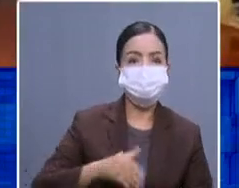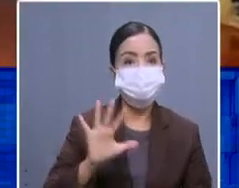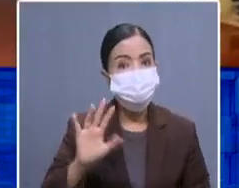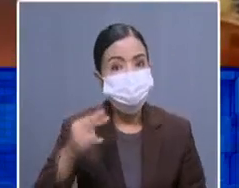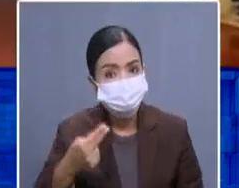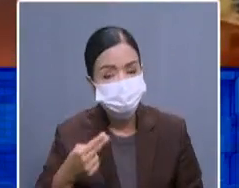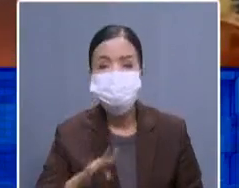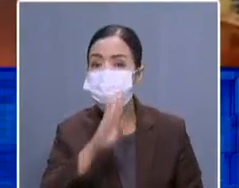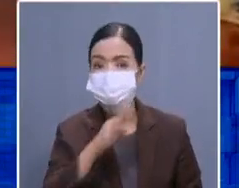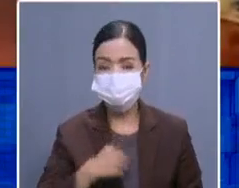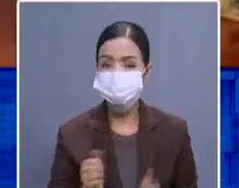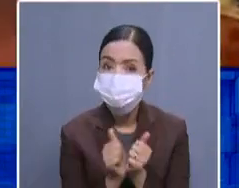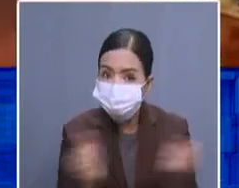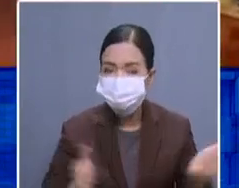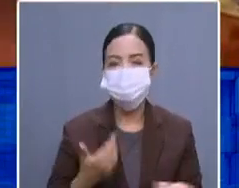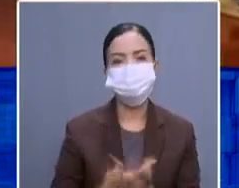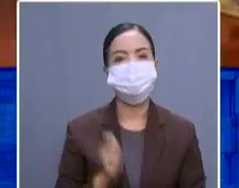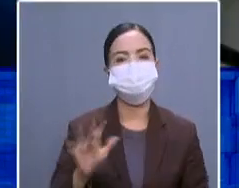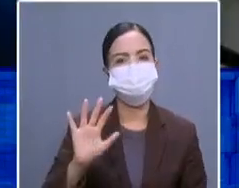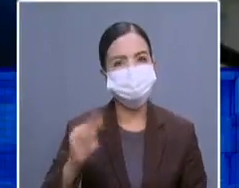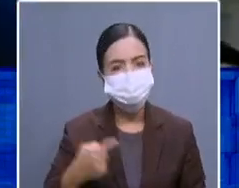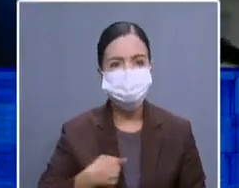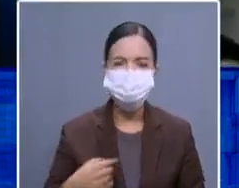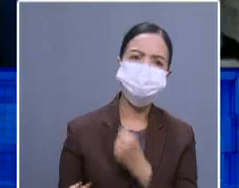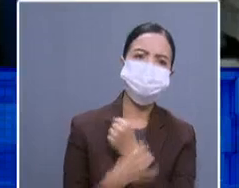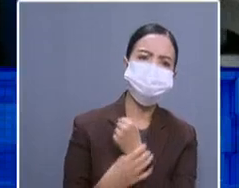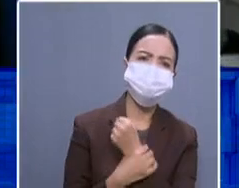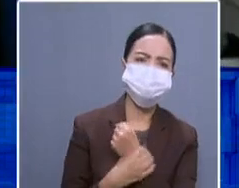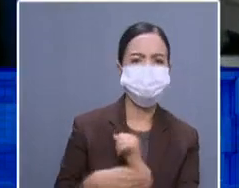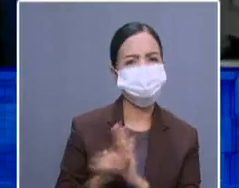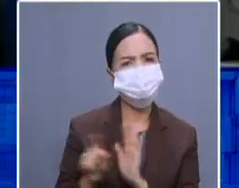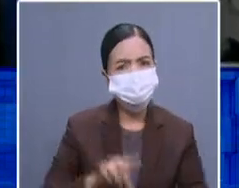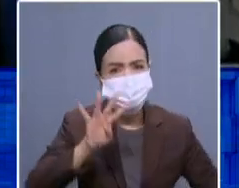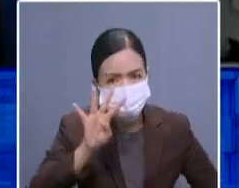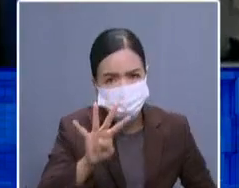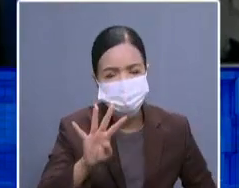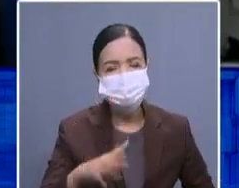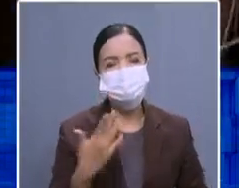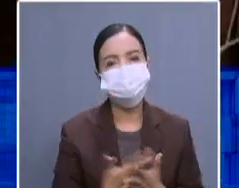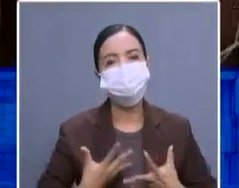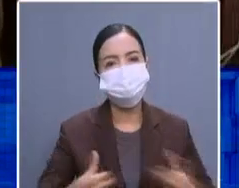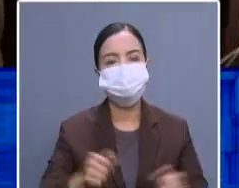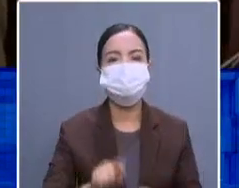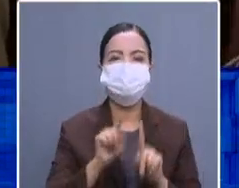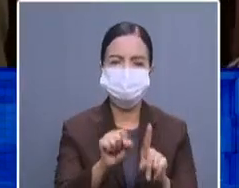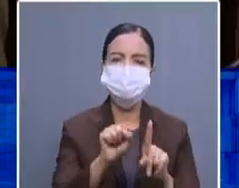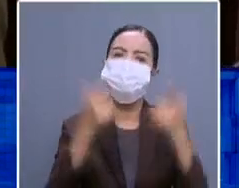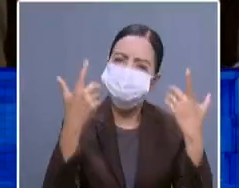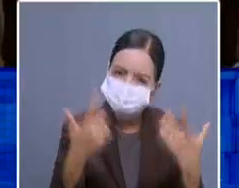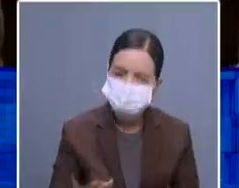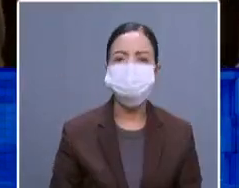กับการปล่อยตัวโดยถูกกระทำมาแล้ว4ครั้งสูญเงินไปกว่า 100,000 บาทค่ะก่อนหน้านี้คือเมื่อวัน